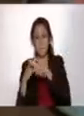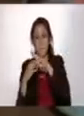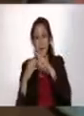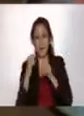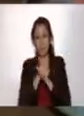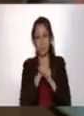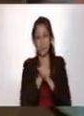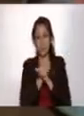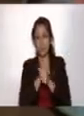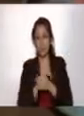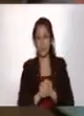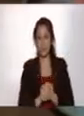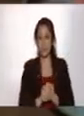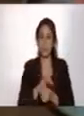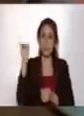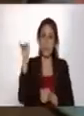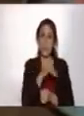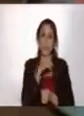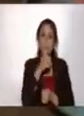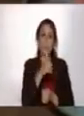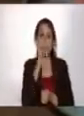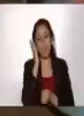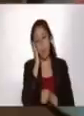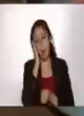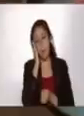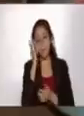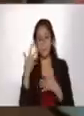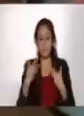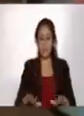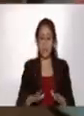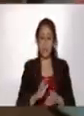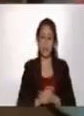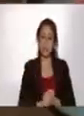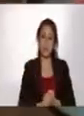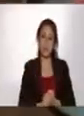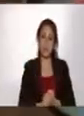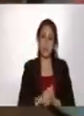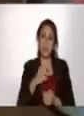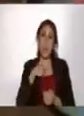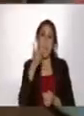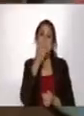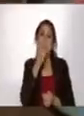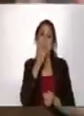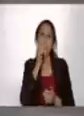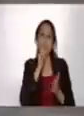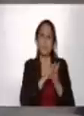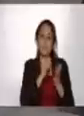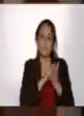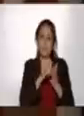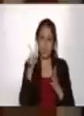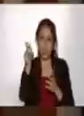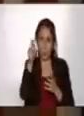الشغل، جبتها وجت الظهر، نمت شوية من تعبي نمت، قالت لي ماما أنا رايحة عند نعيم ألعب مع نعيم